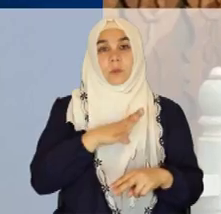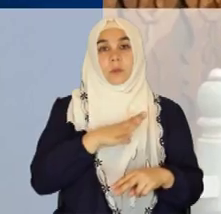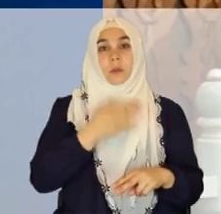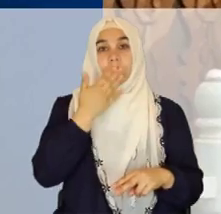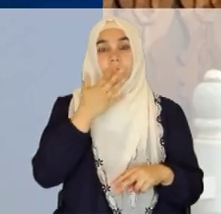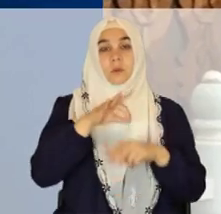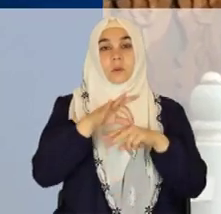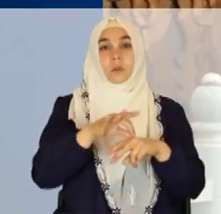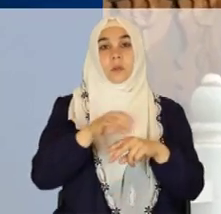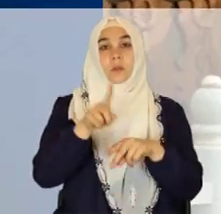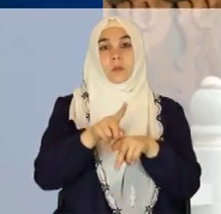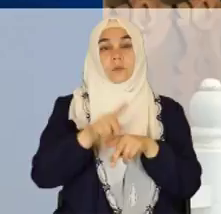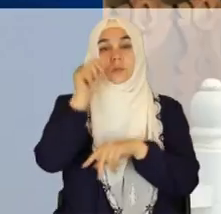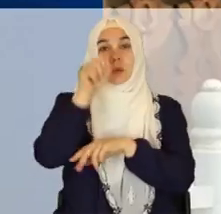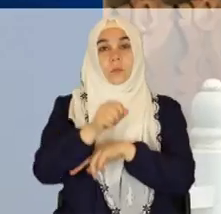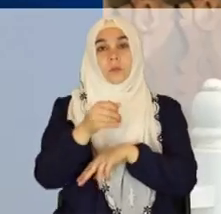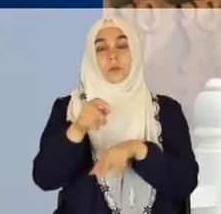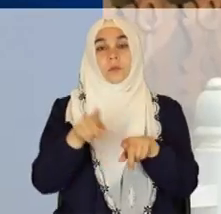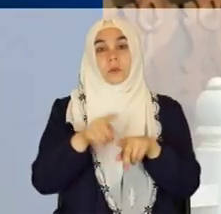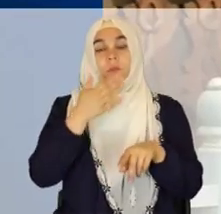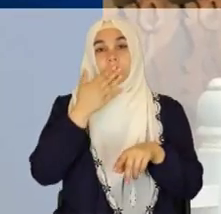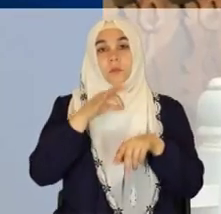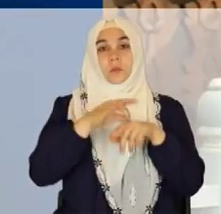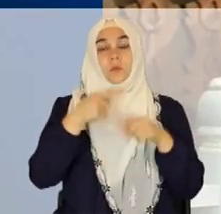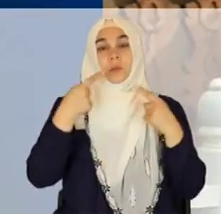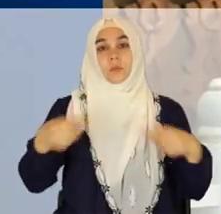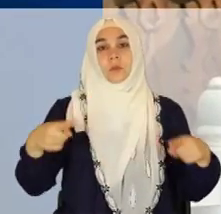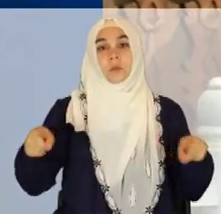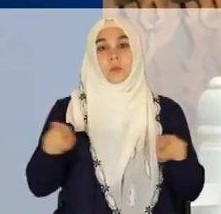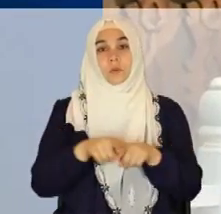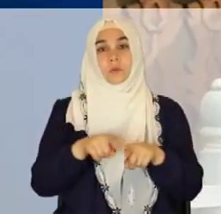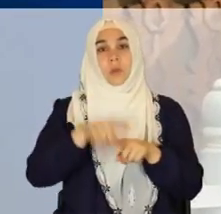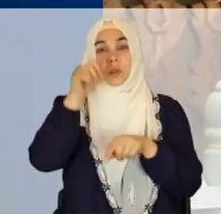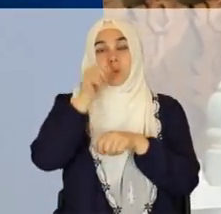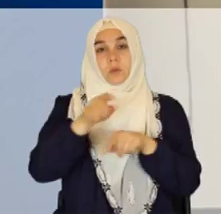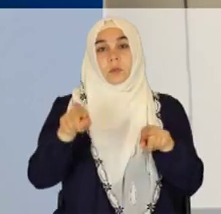Ramazon-i Sharif ibodati, ro'zasi, boshqa undagi ibodatlar